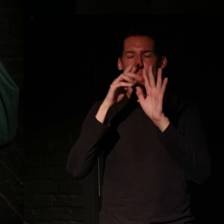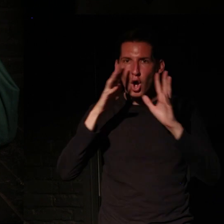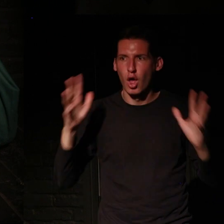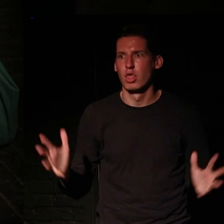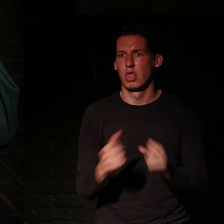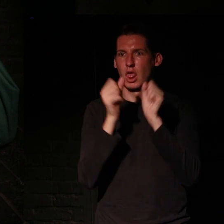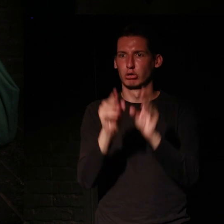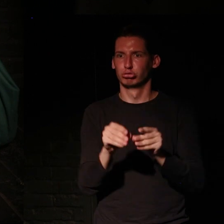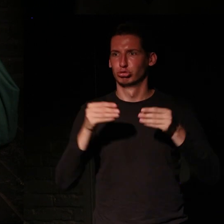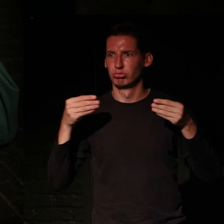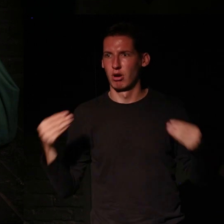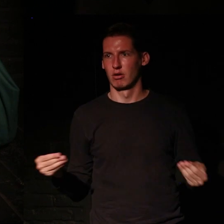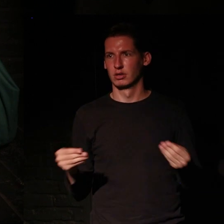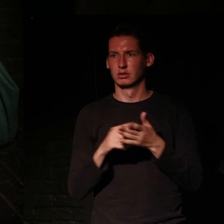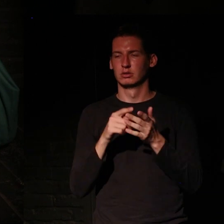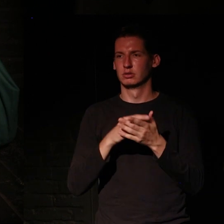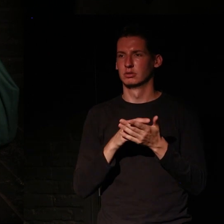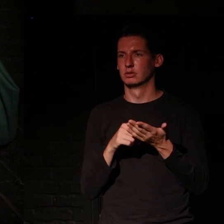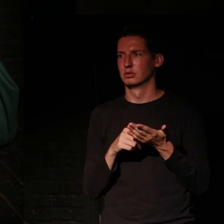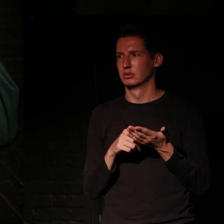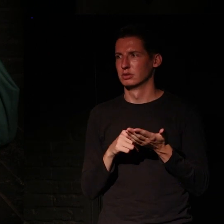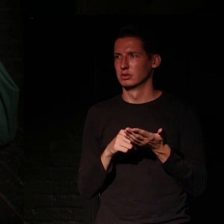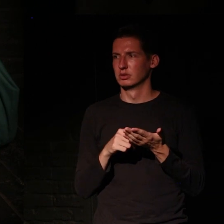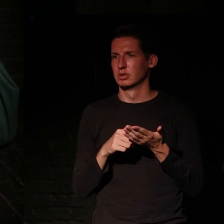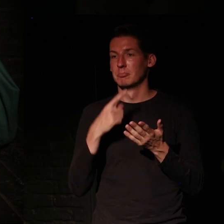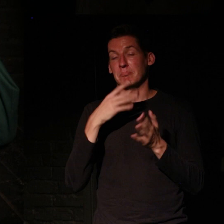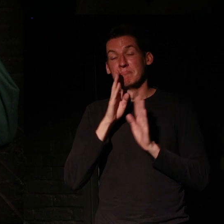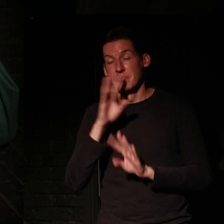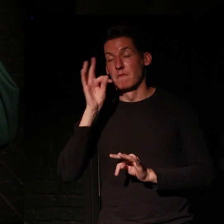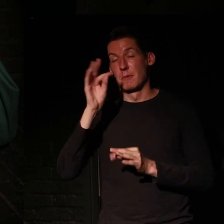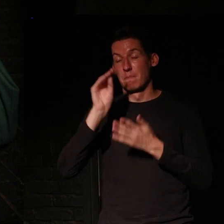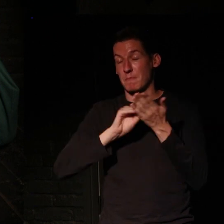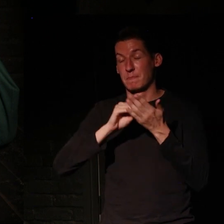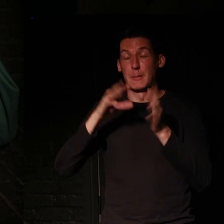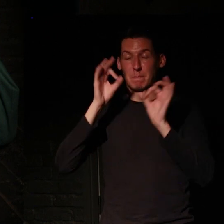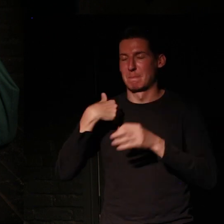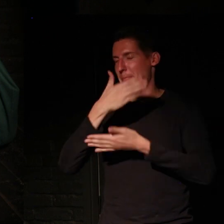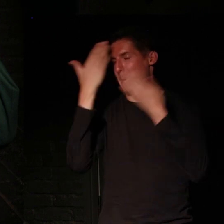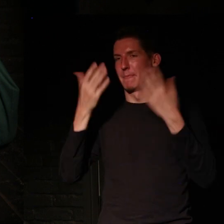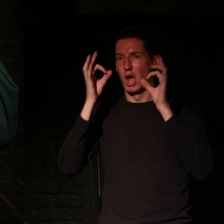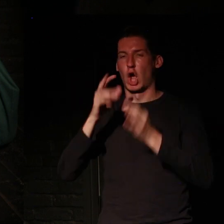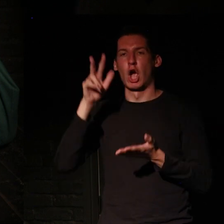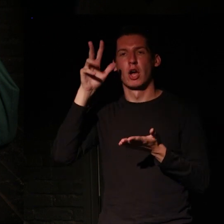księgi, jakoby, a być może właśnie napisane, tego nie wiemy.